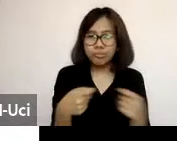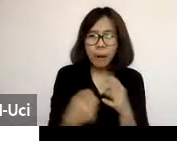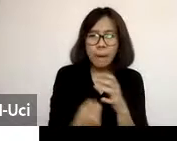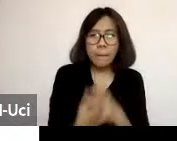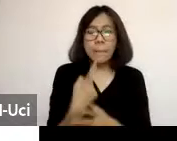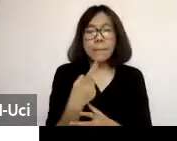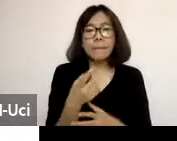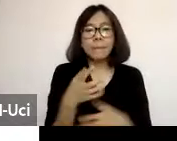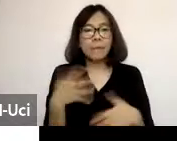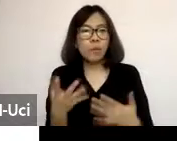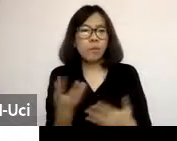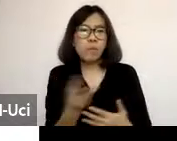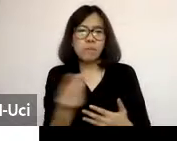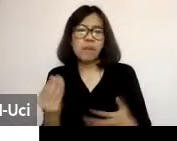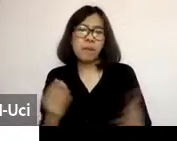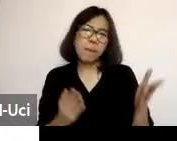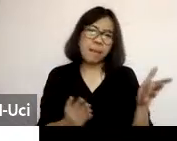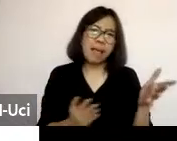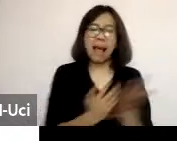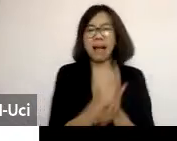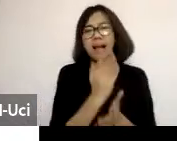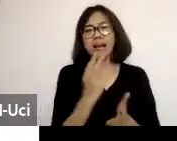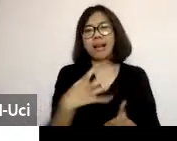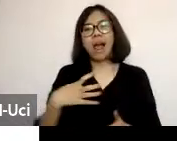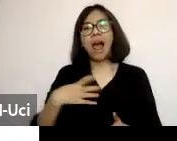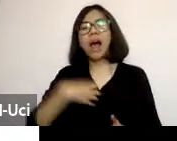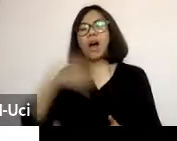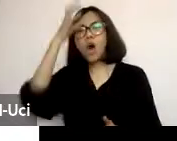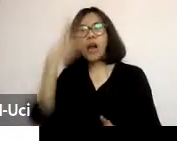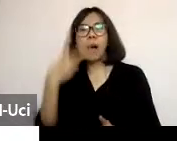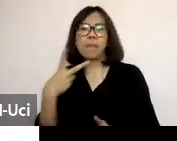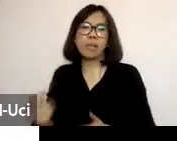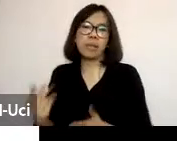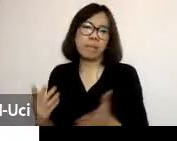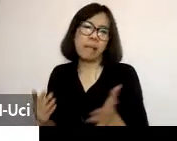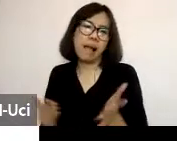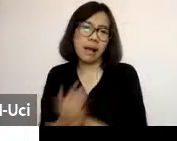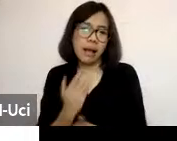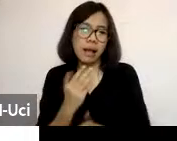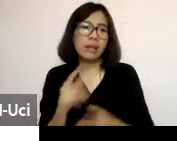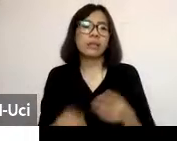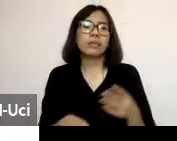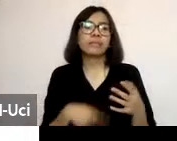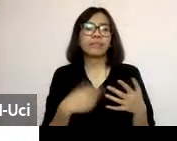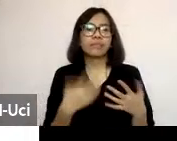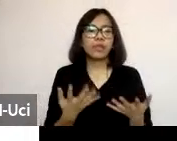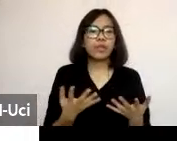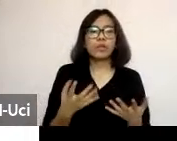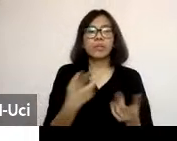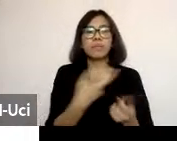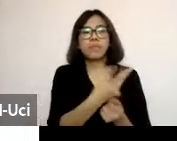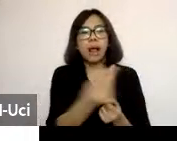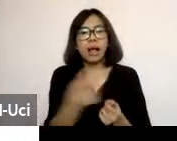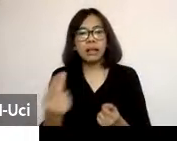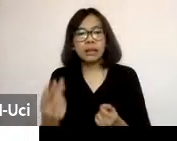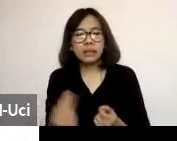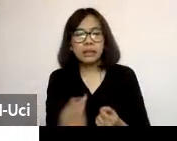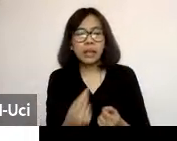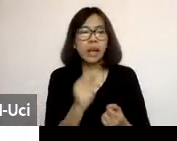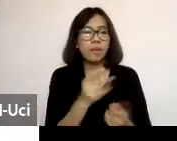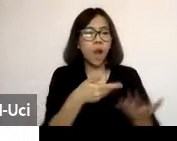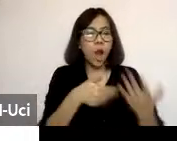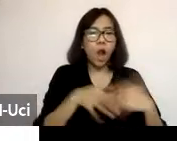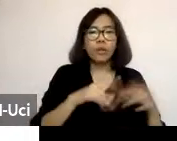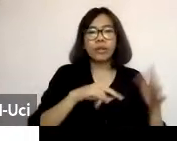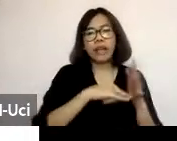banyaknya pelanggaran pelanggaran terhadap hak konsumen transaksi berbasis elektronik Banjarsari infinte dan semakin luas